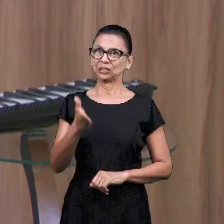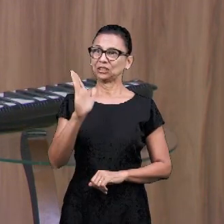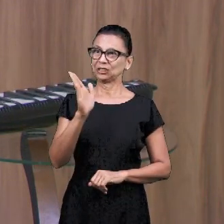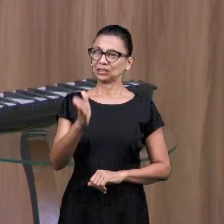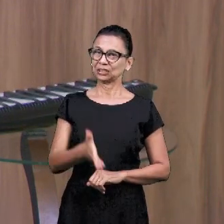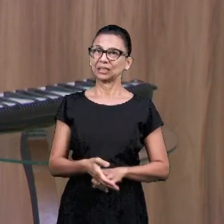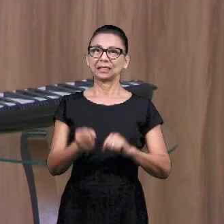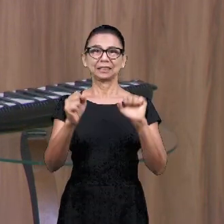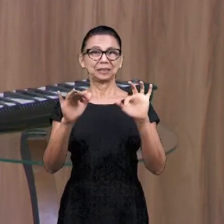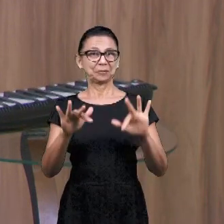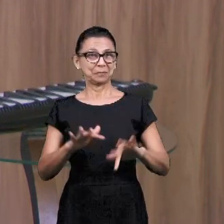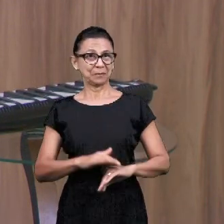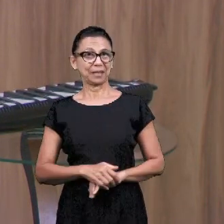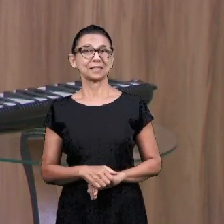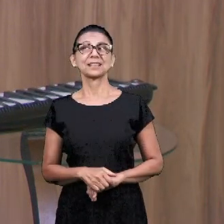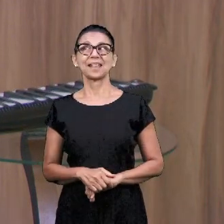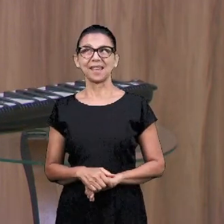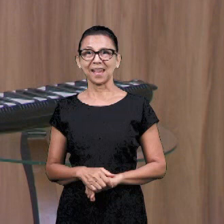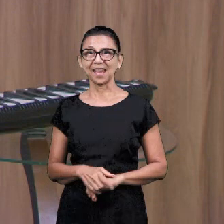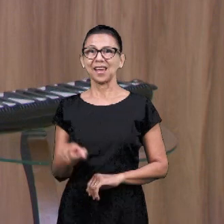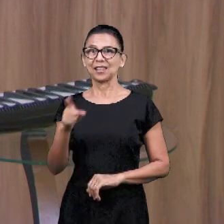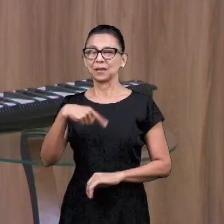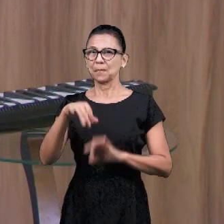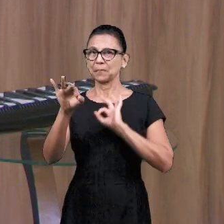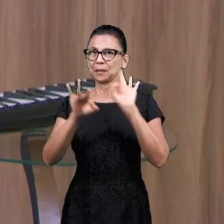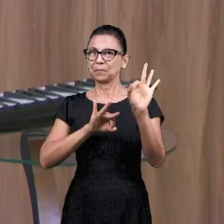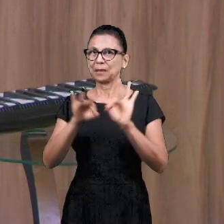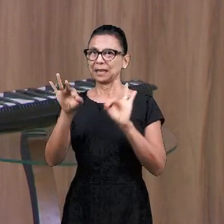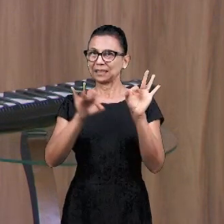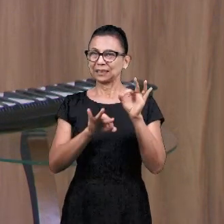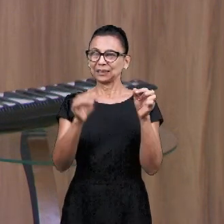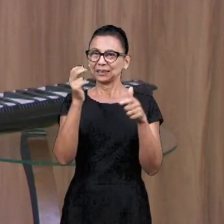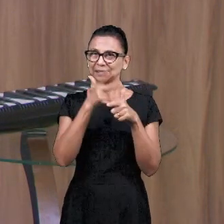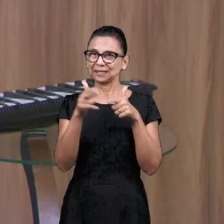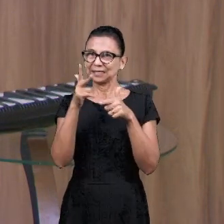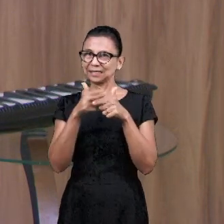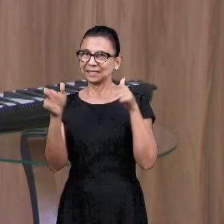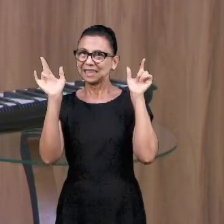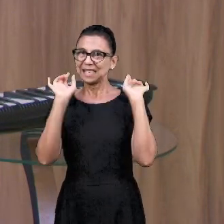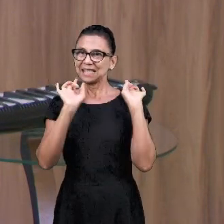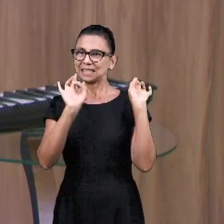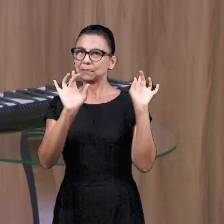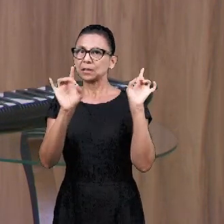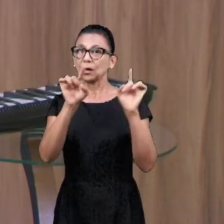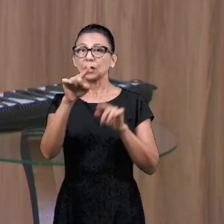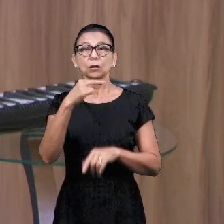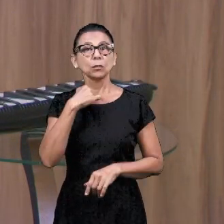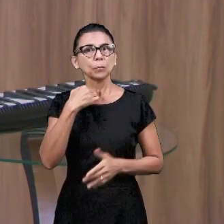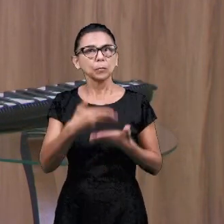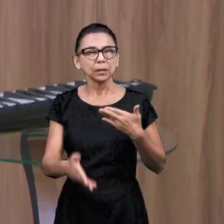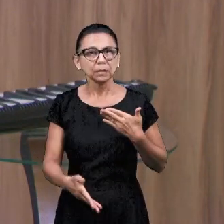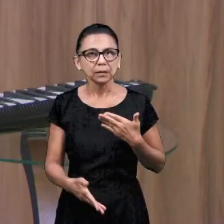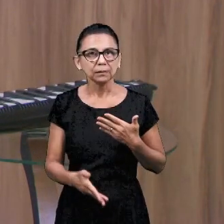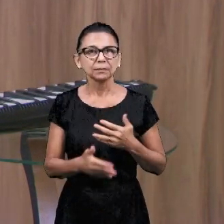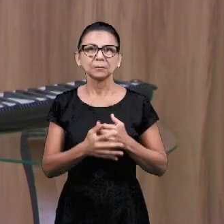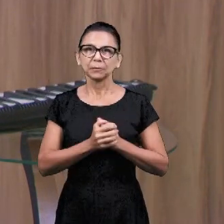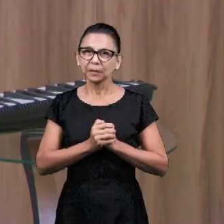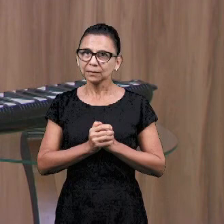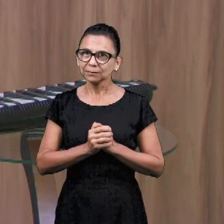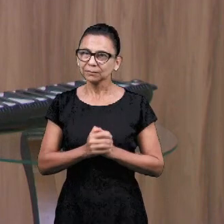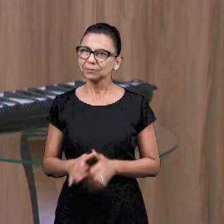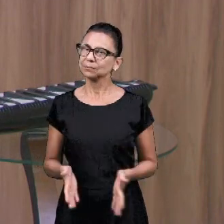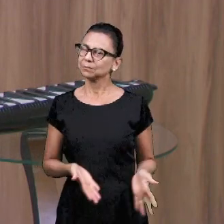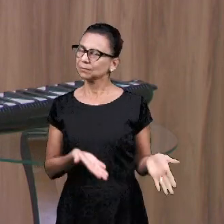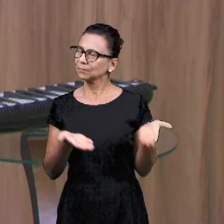Gloire à Jésus. Nous sommes en train de préparer une édition spéciale et vous ne pouvez pas la